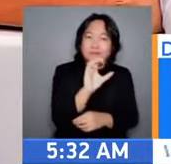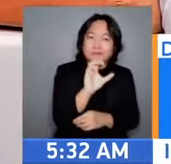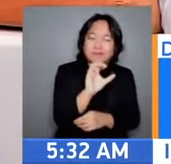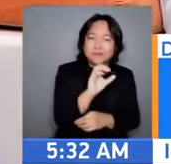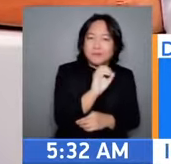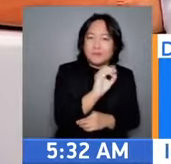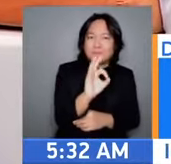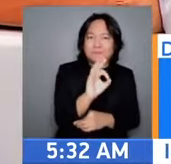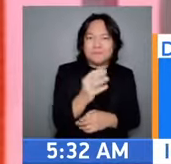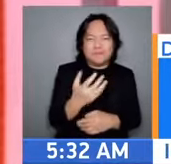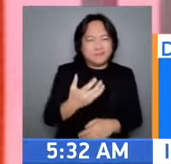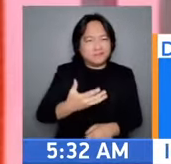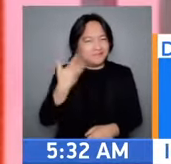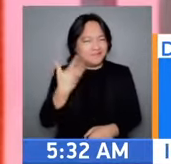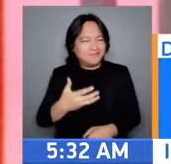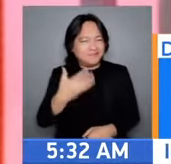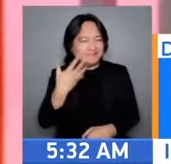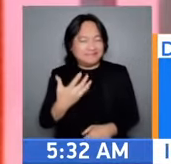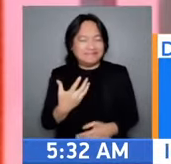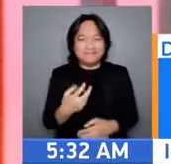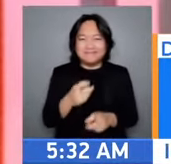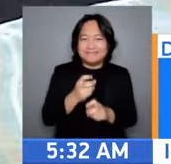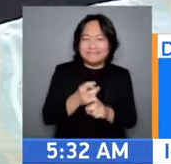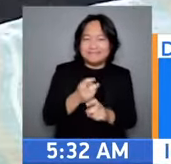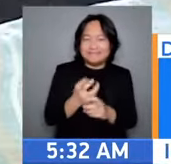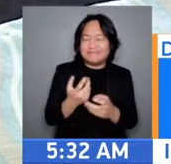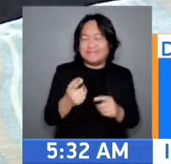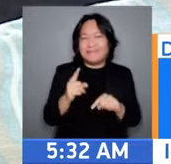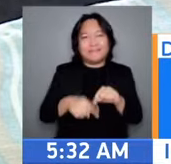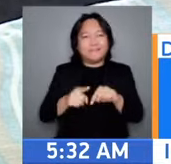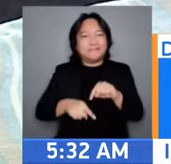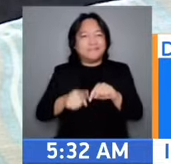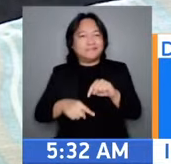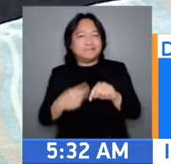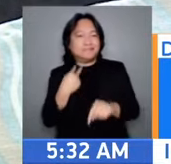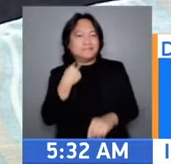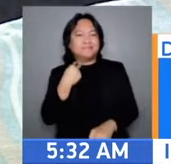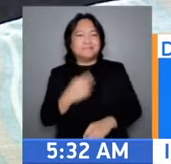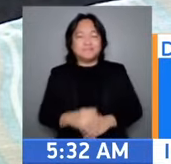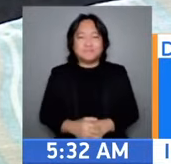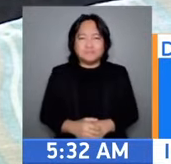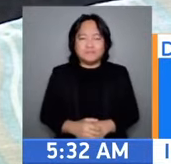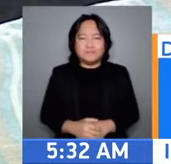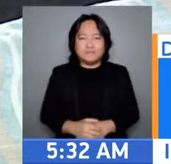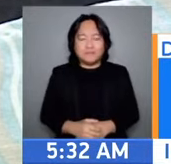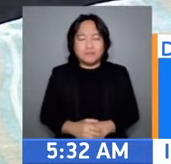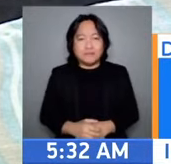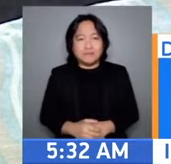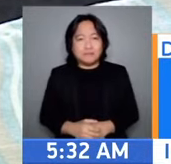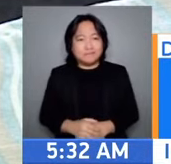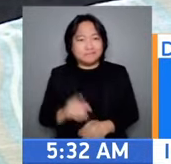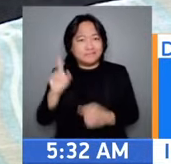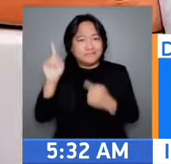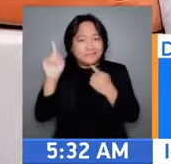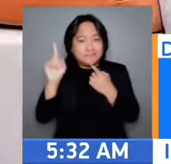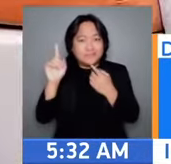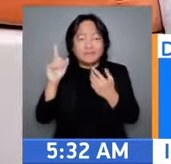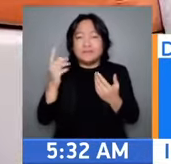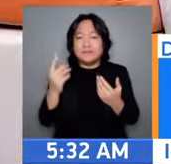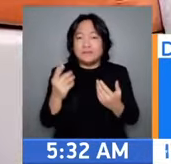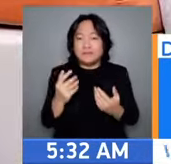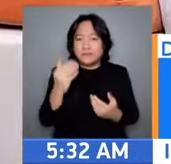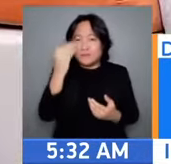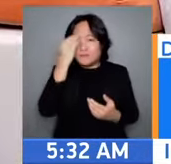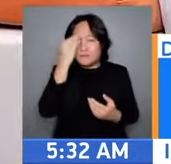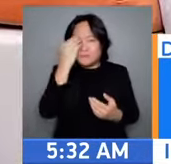mo kakayanin talaga eh. Hindi, gusto ko malang paano pumapalya yung ating mga power plant. May regular naman silang maintenance. Eh.